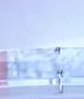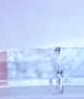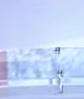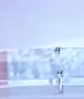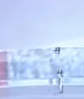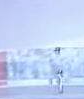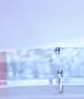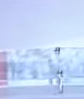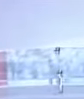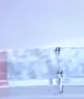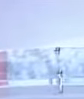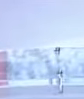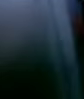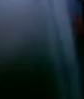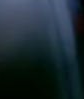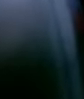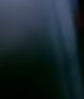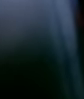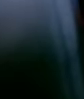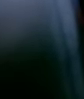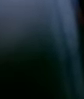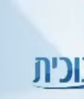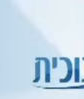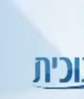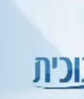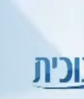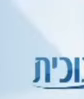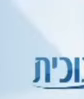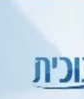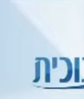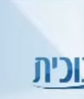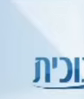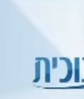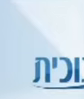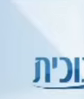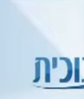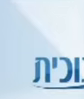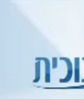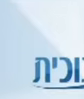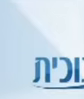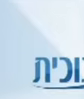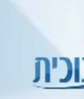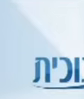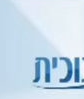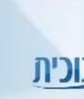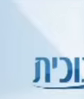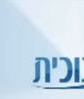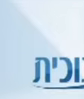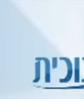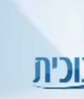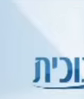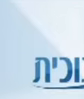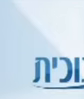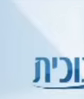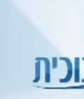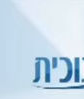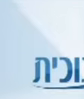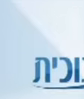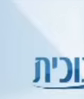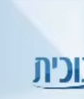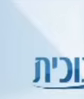רואים אותה? הדור שלכם, איך הוא מבין אותה? אוקיי. לגמרי אנחנו מבינים את זה, שבצד הישראלי גם בצד הפלסטיני יש